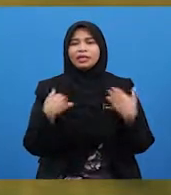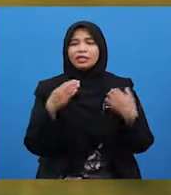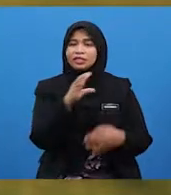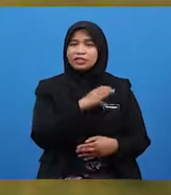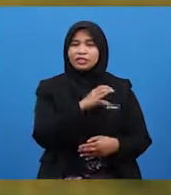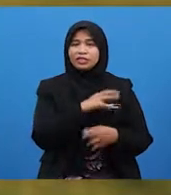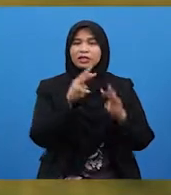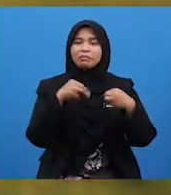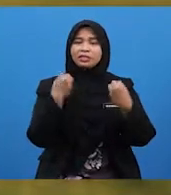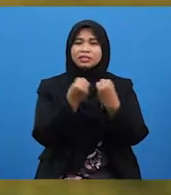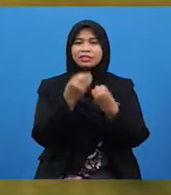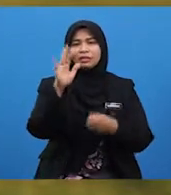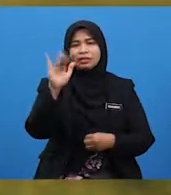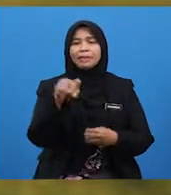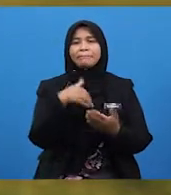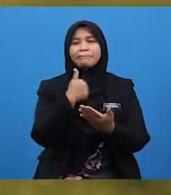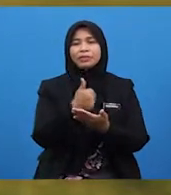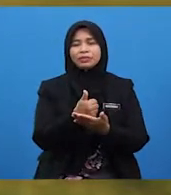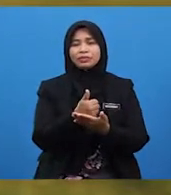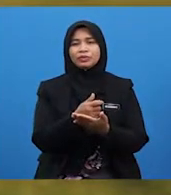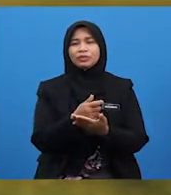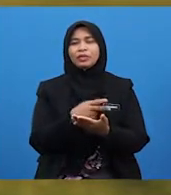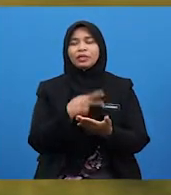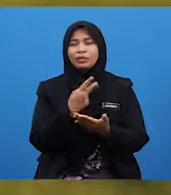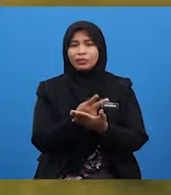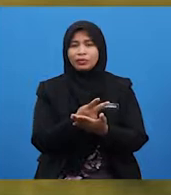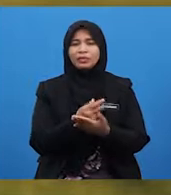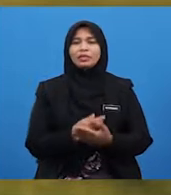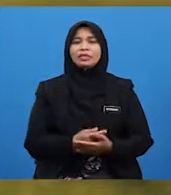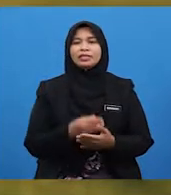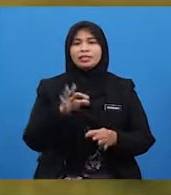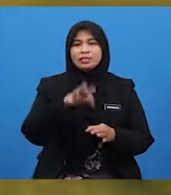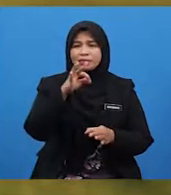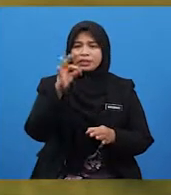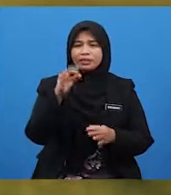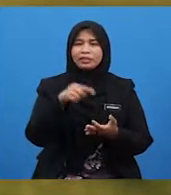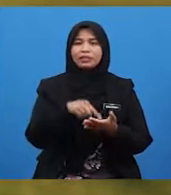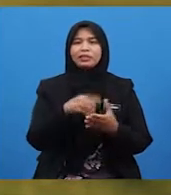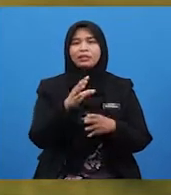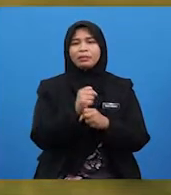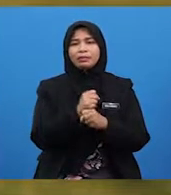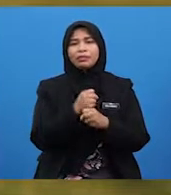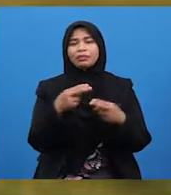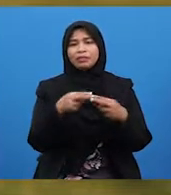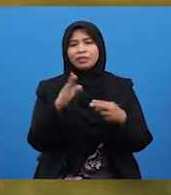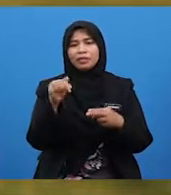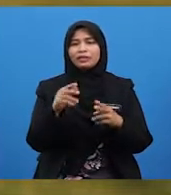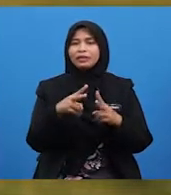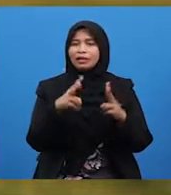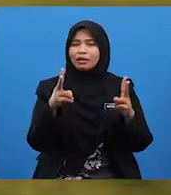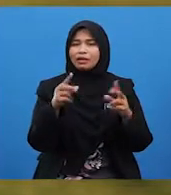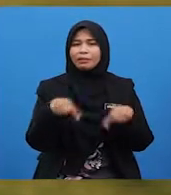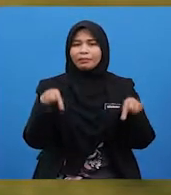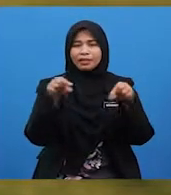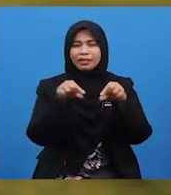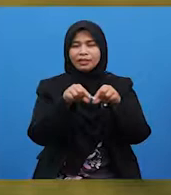yang berkualiti. Semangat kejiranan dapat memainkan peranan yang amat penting dalam menjana